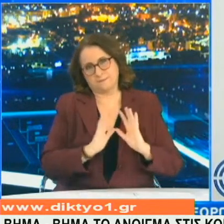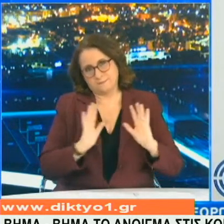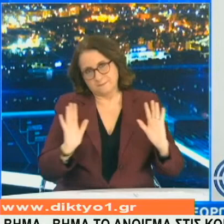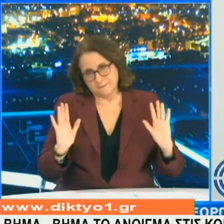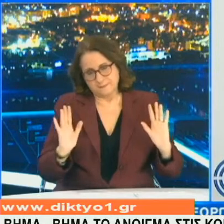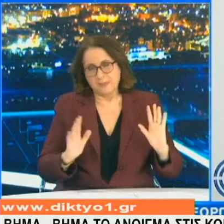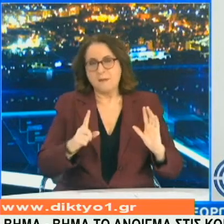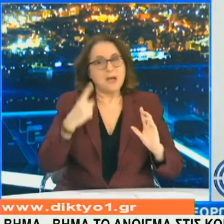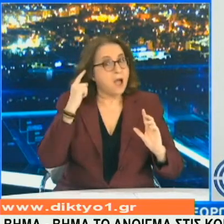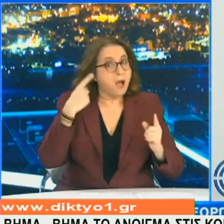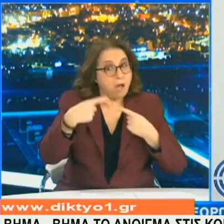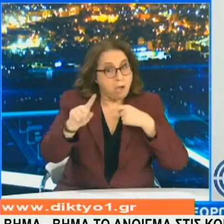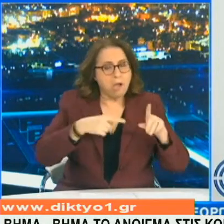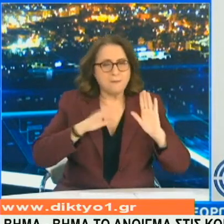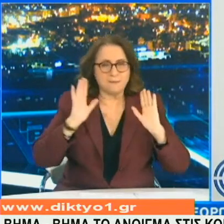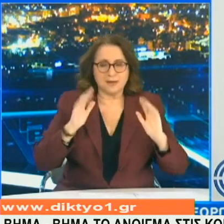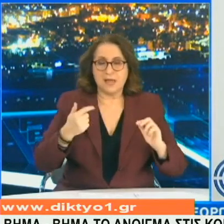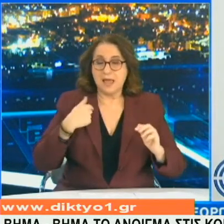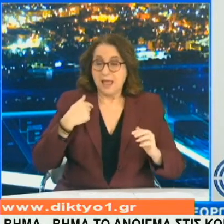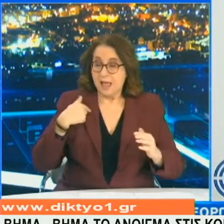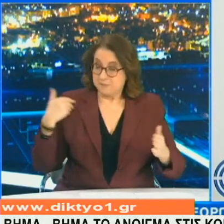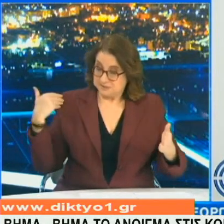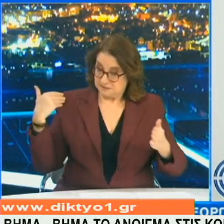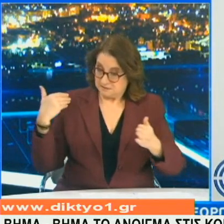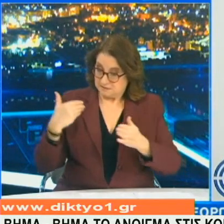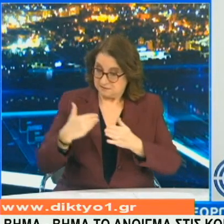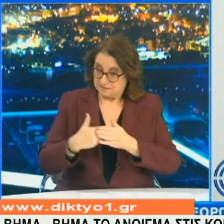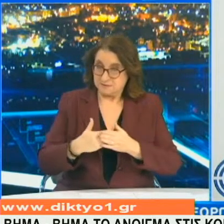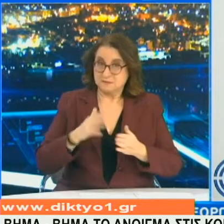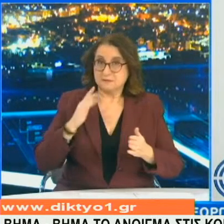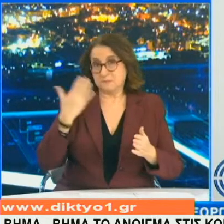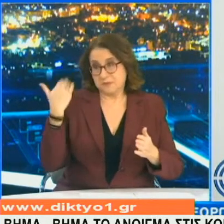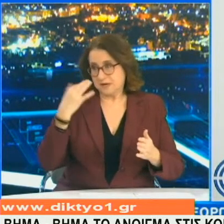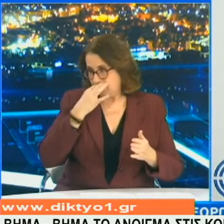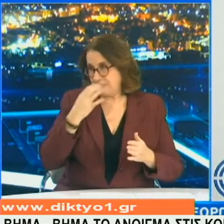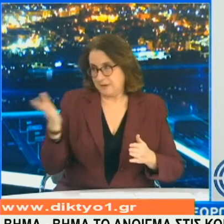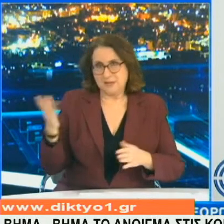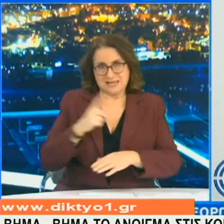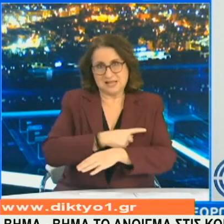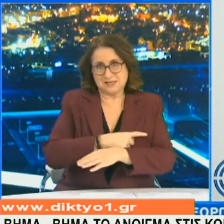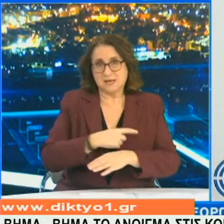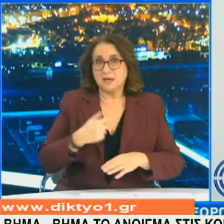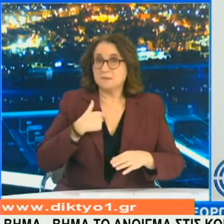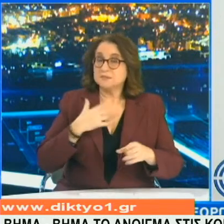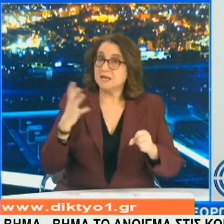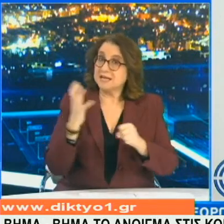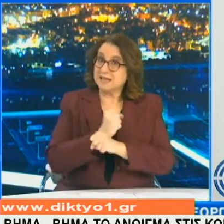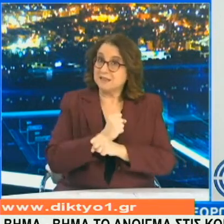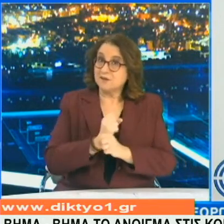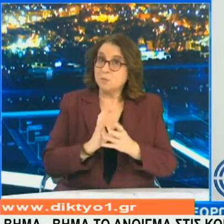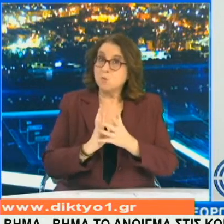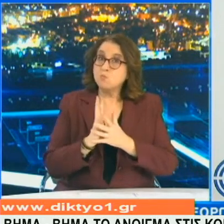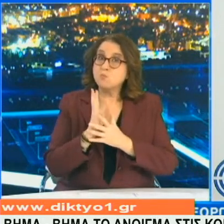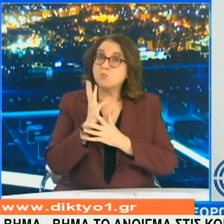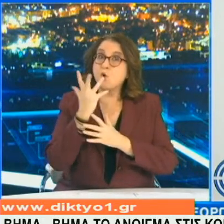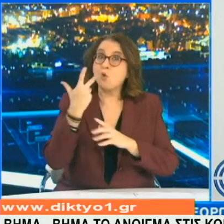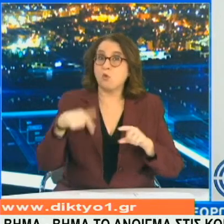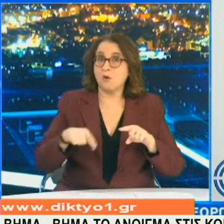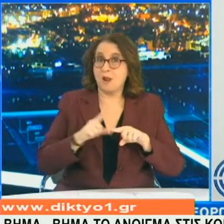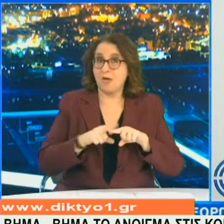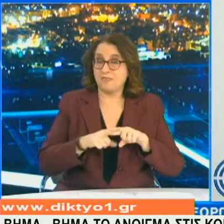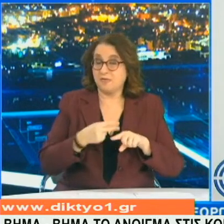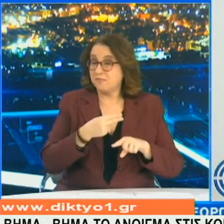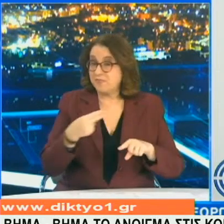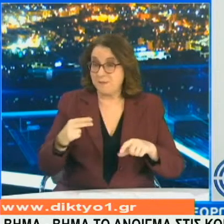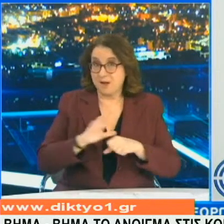η πατρίδα μας τις τελευταίες εβδομάδες σε σχέση με την επιδημία. Αυτή η πρόοδος δεν ήρθε ούτε χωρίς προσπάθεια, ούτε χωρίς πολύ μεγάλο